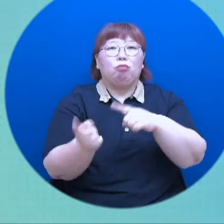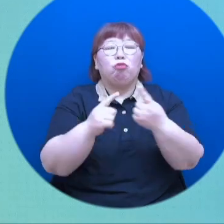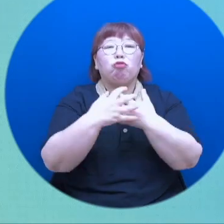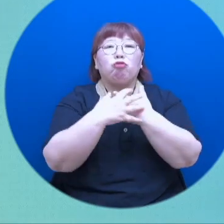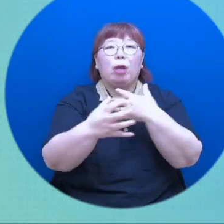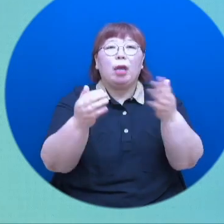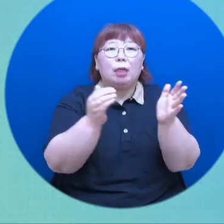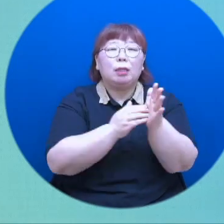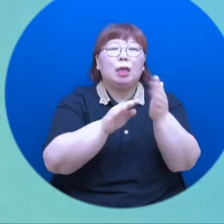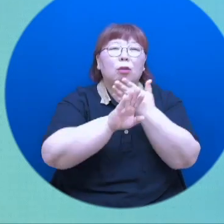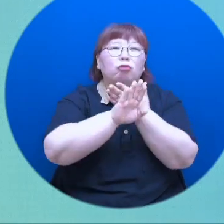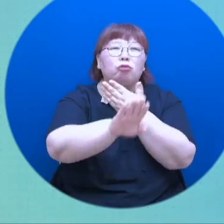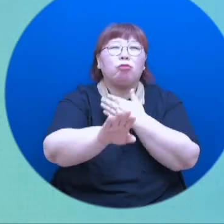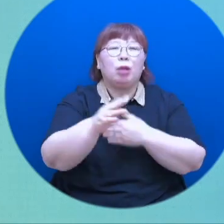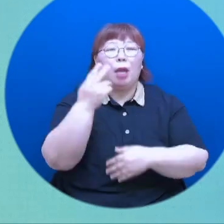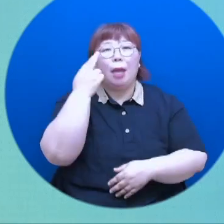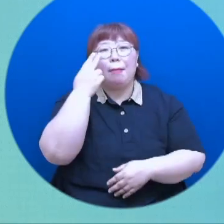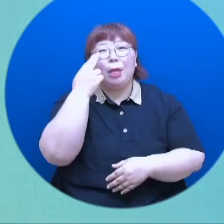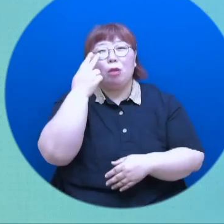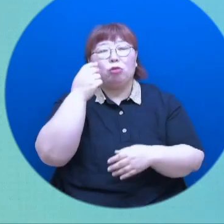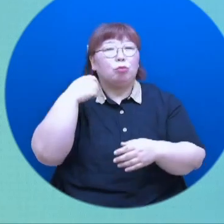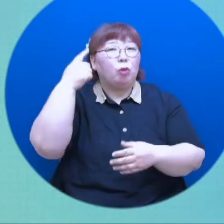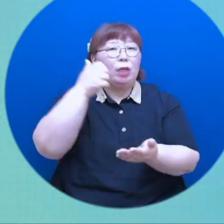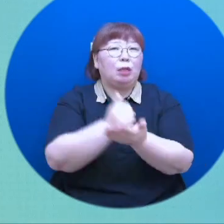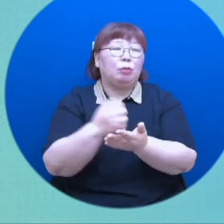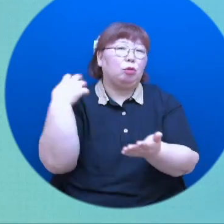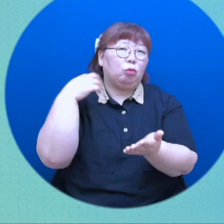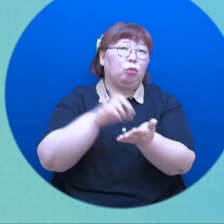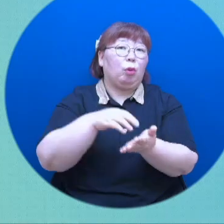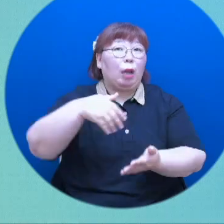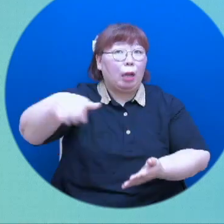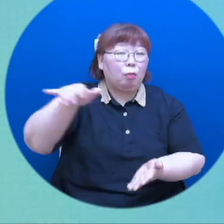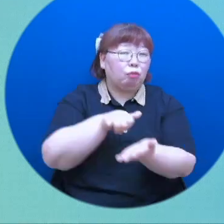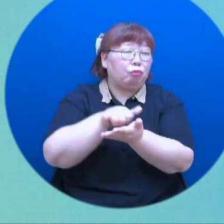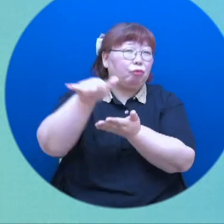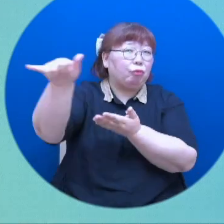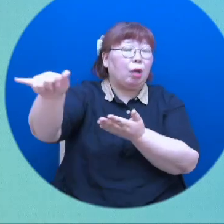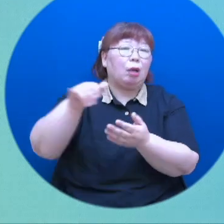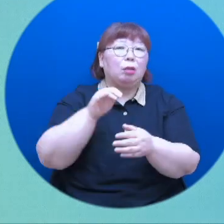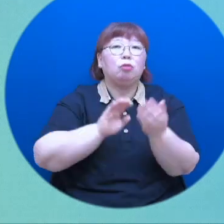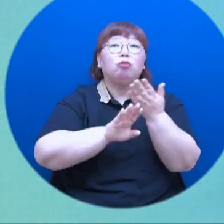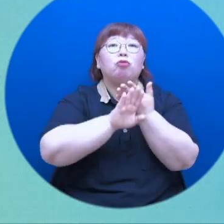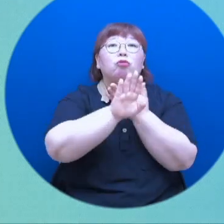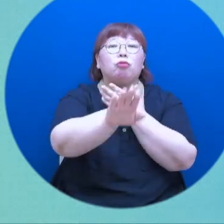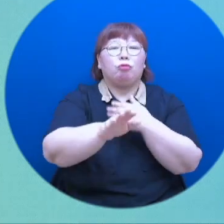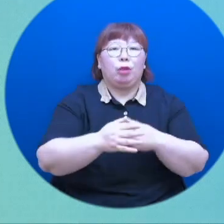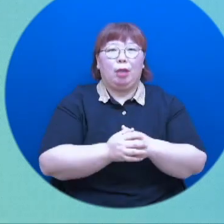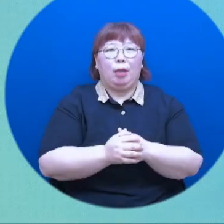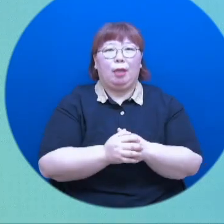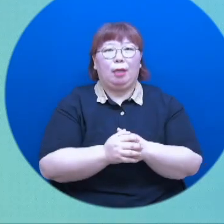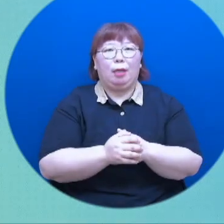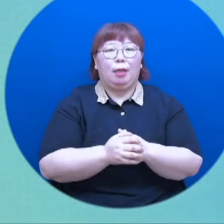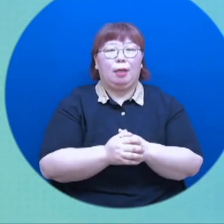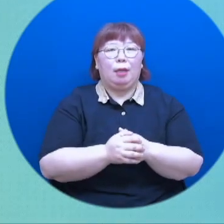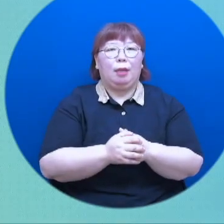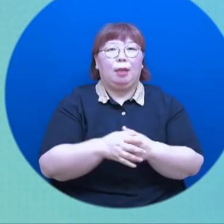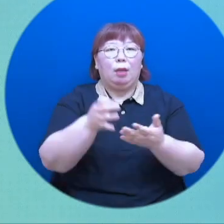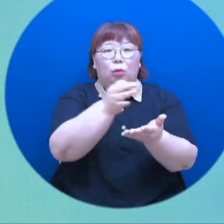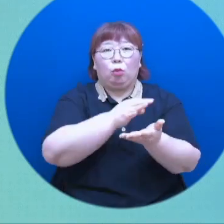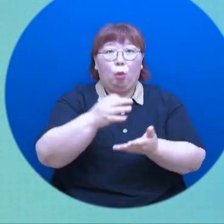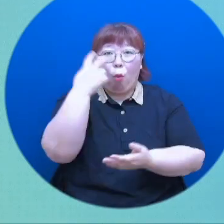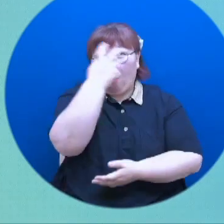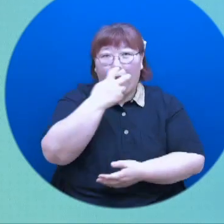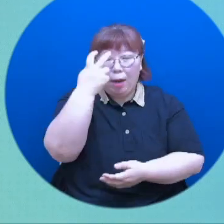미국으로 갔어요. 그 자기 교회에서 이제 목회를 하는데 주일날 재정 장로님이